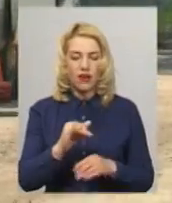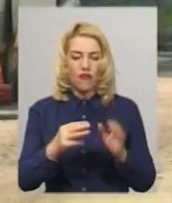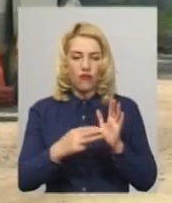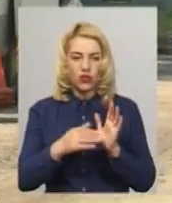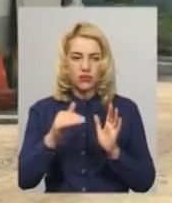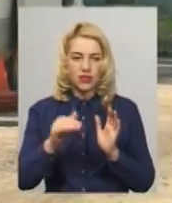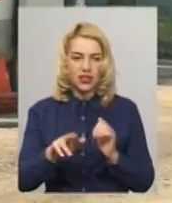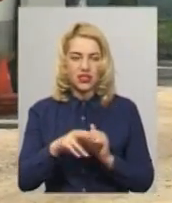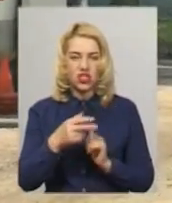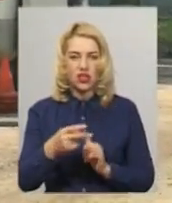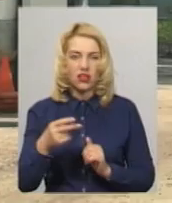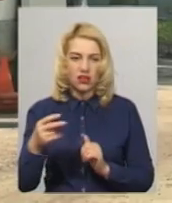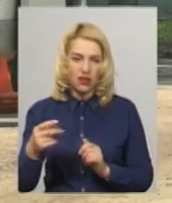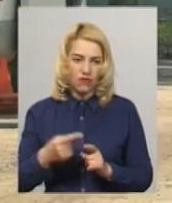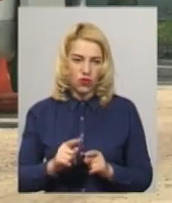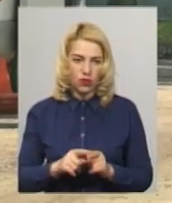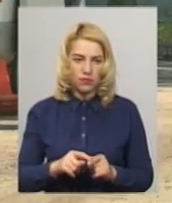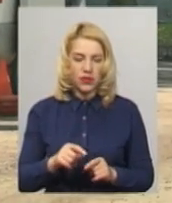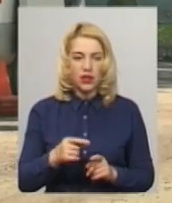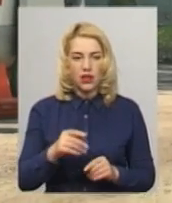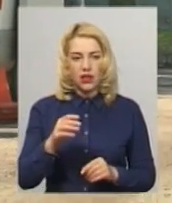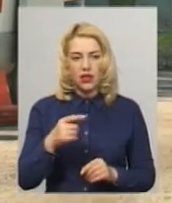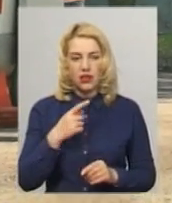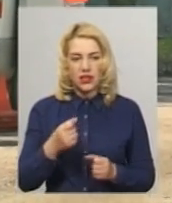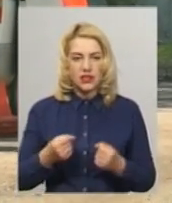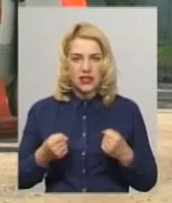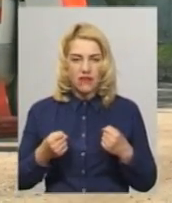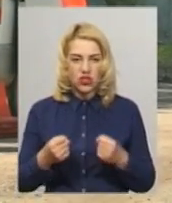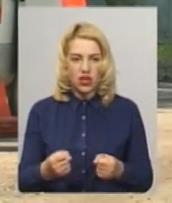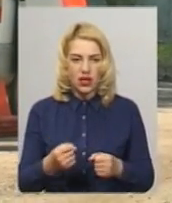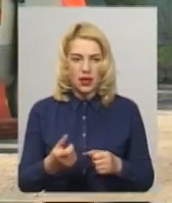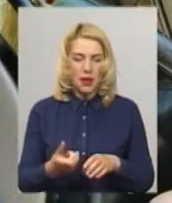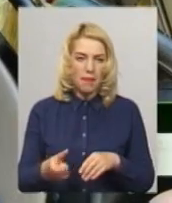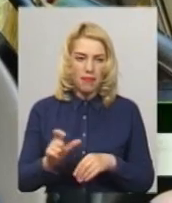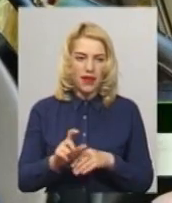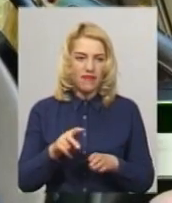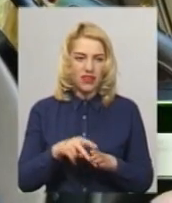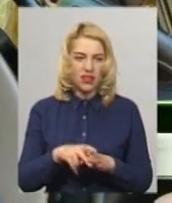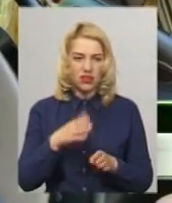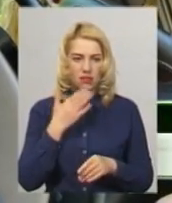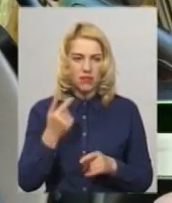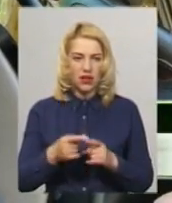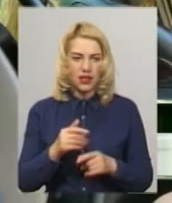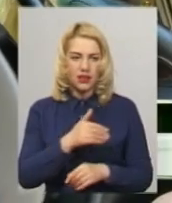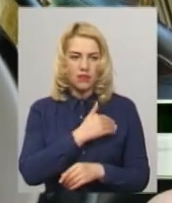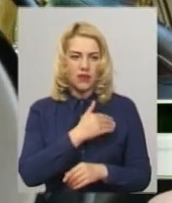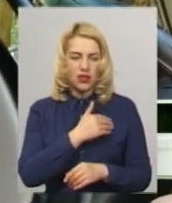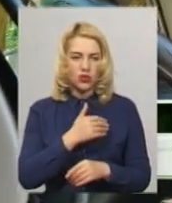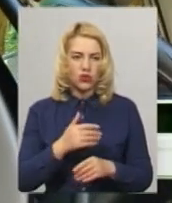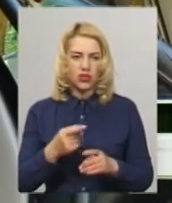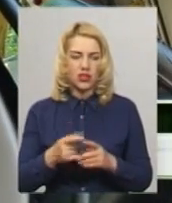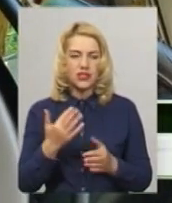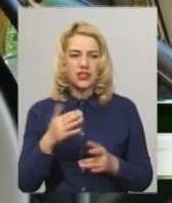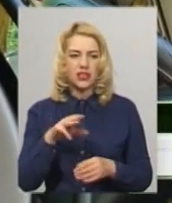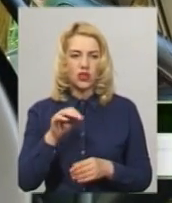Водій Володимир зборщовував у Миколаїв за яблучний солод, заїжджає на вагу, перевантаження немає. Ми зупинили температурний режим, скільки веземо